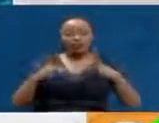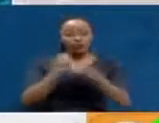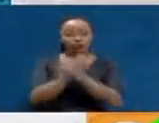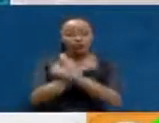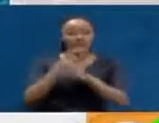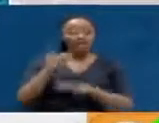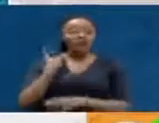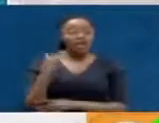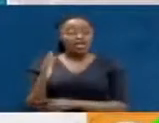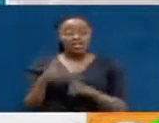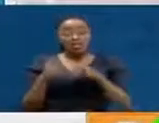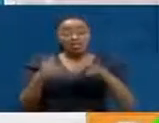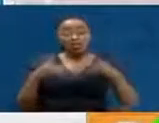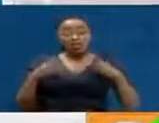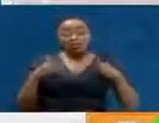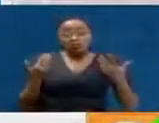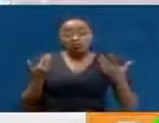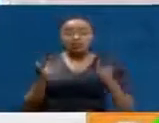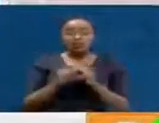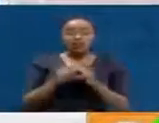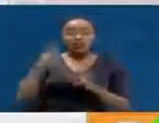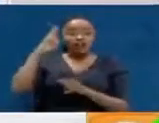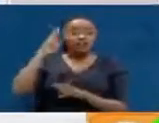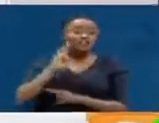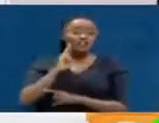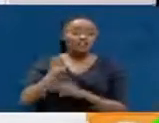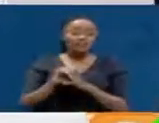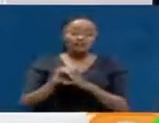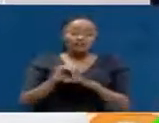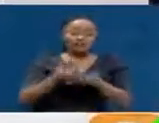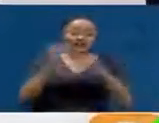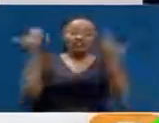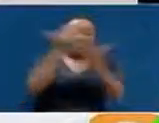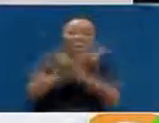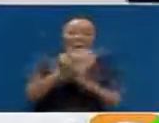na ukiona unachukiwa jua wapendeza. Eto Rashid Abdalla, miaka male pema mwana.